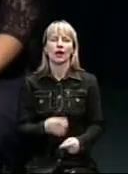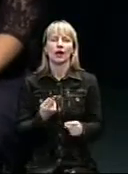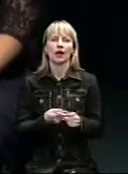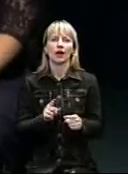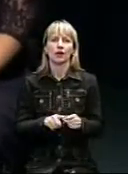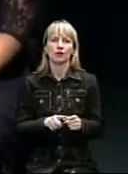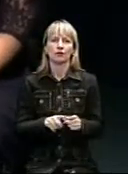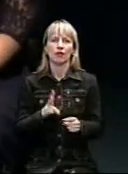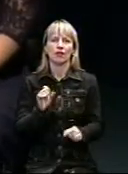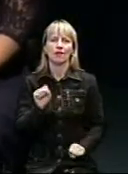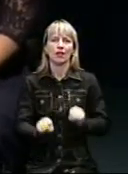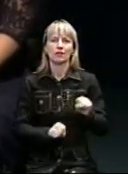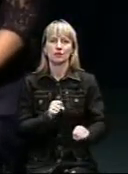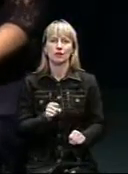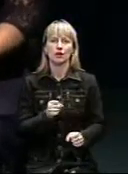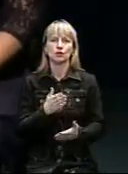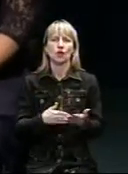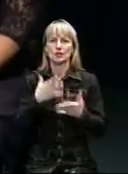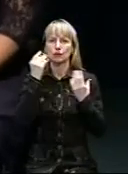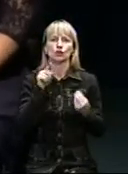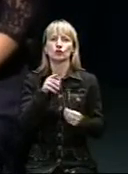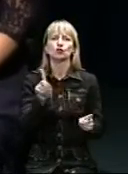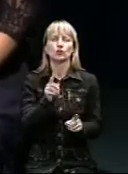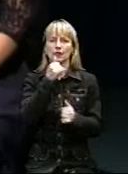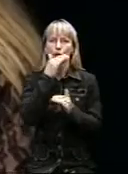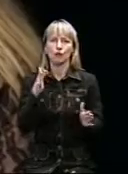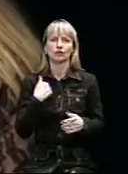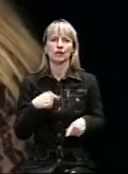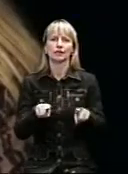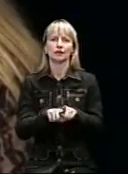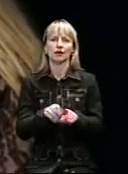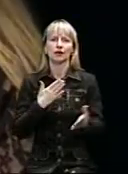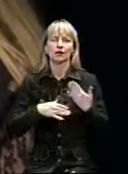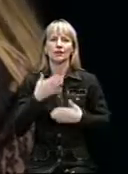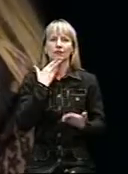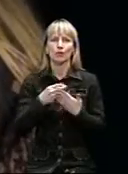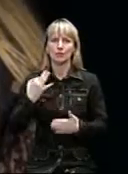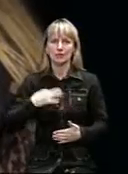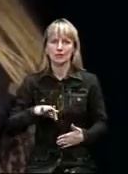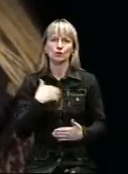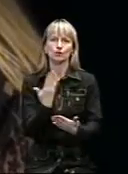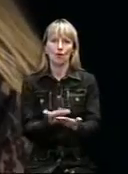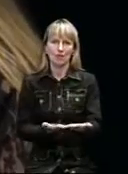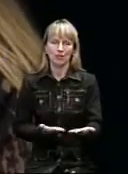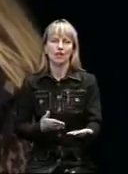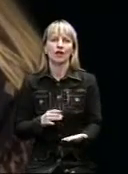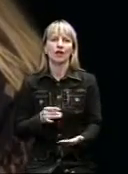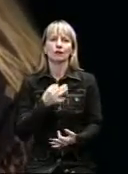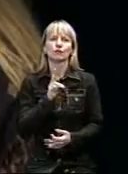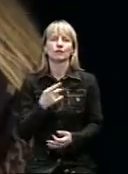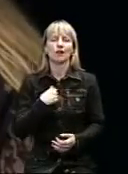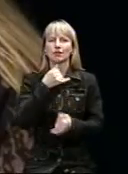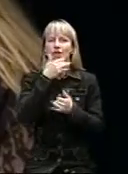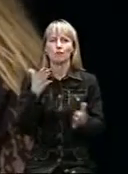або на велосипеді, взагалі забути, що ти щось не можеш. Я так кажу своєму сину, і будь-хто там з дорослих каже «та, я